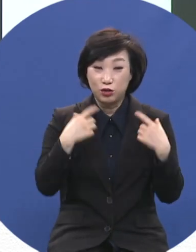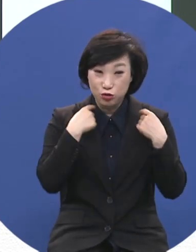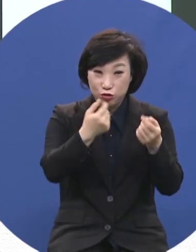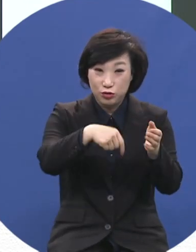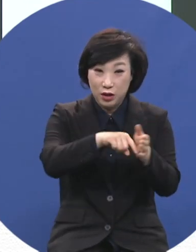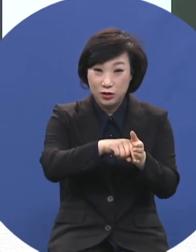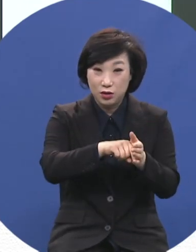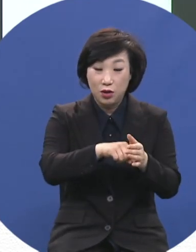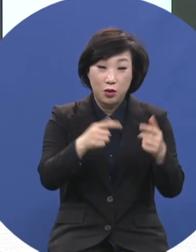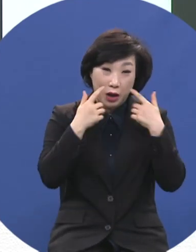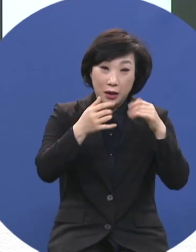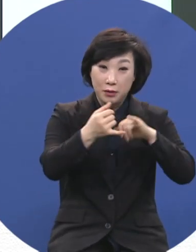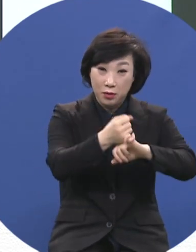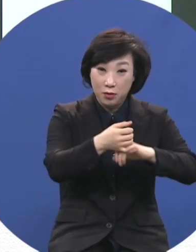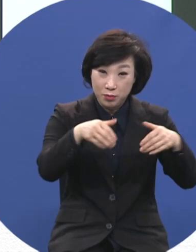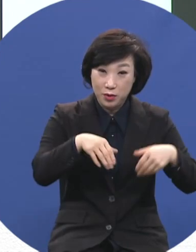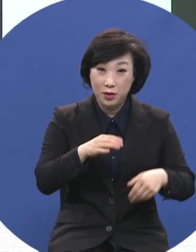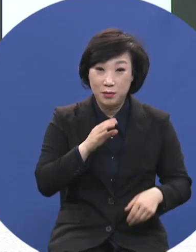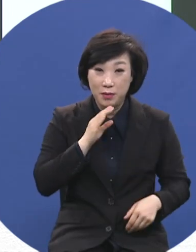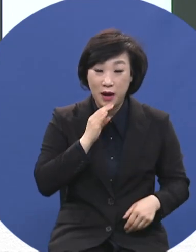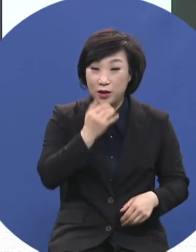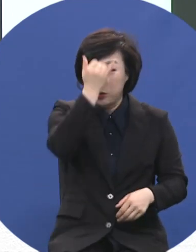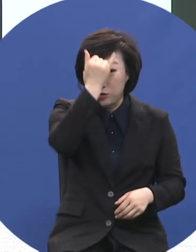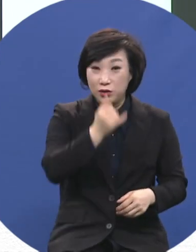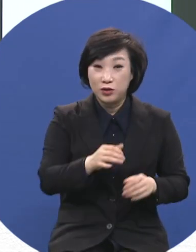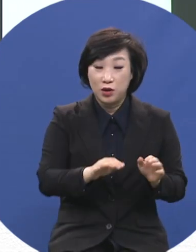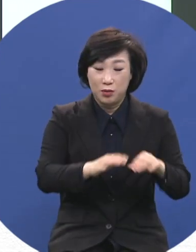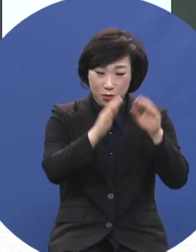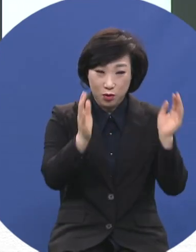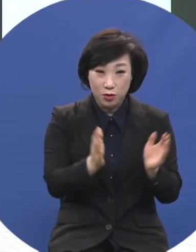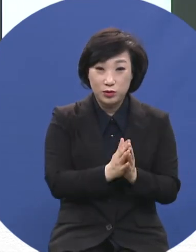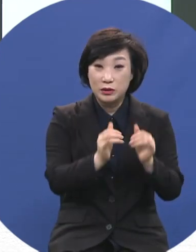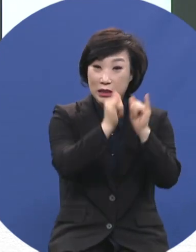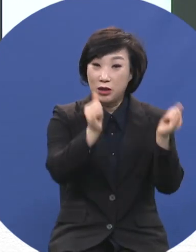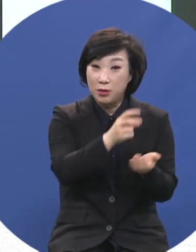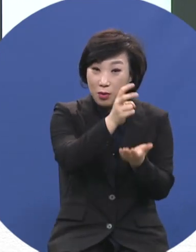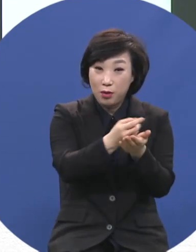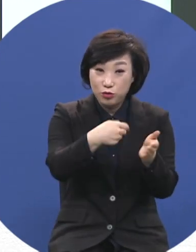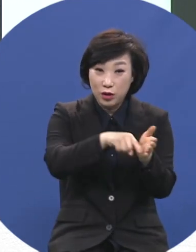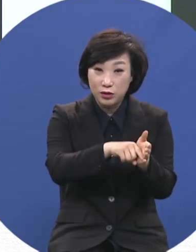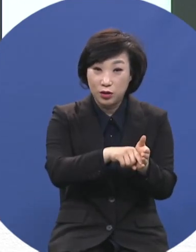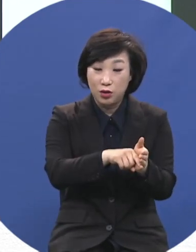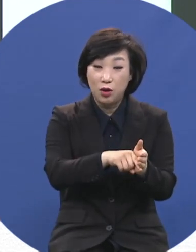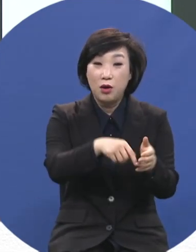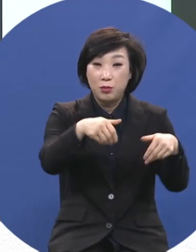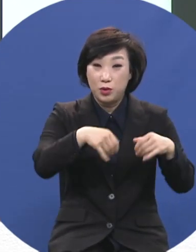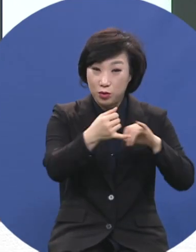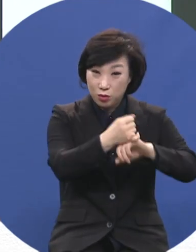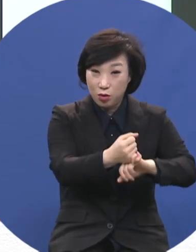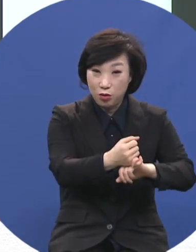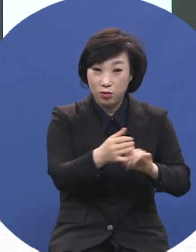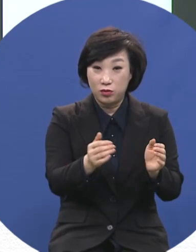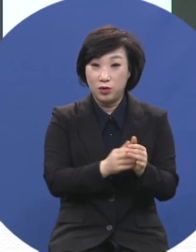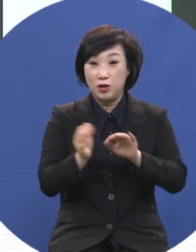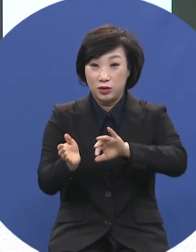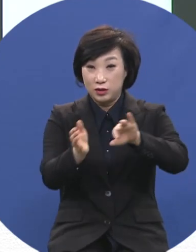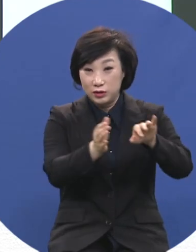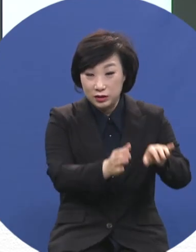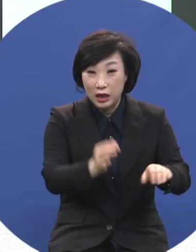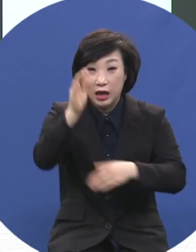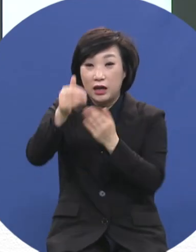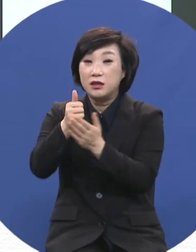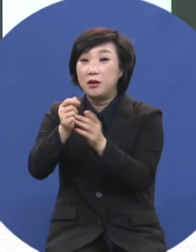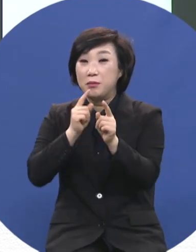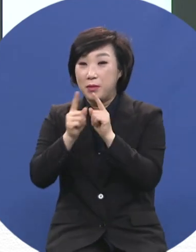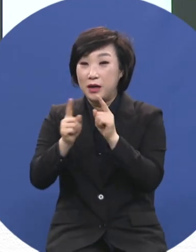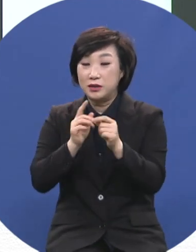위해서 분명히 필요하고 윤리도 도덕도 사회적 질서를 위해서 확실하게 필요하건 하며 하나님의